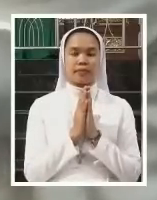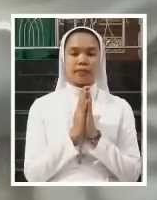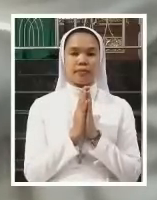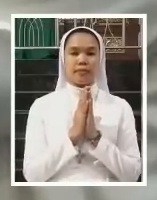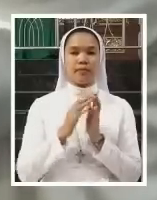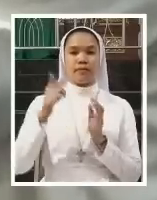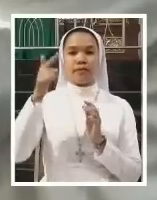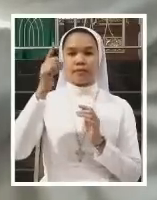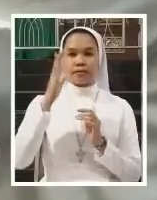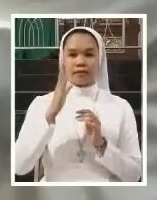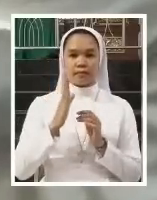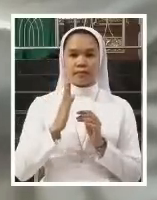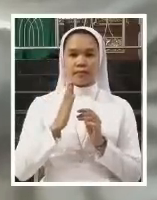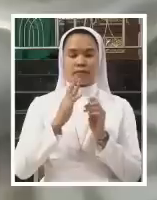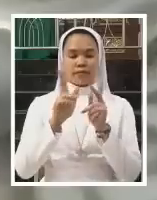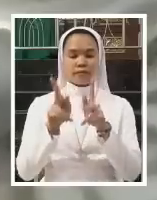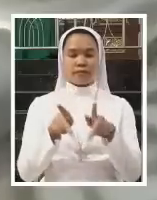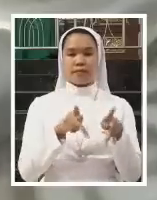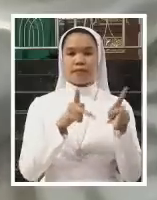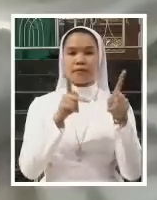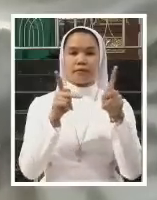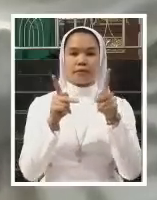O Diyos na makakamhan,